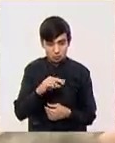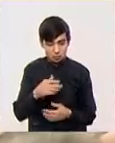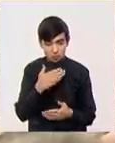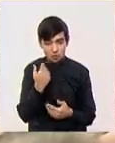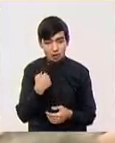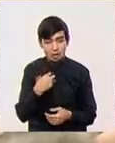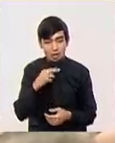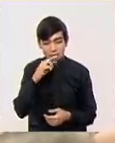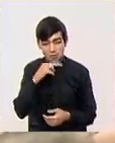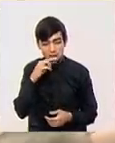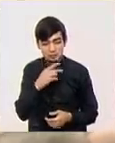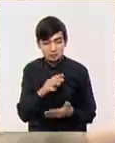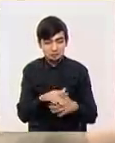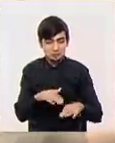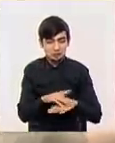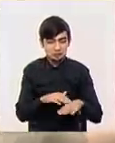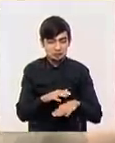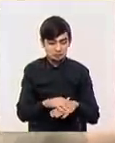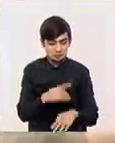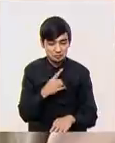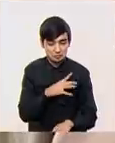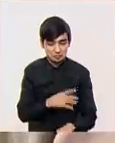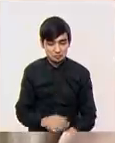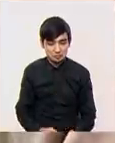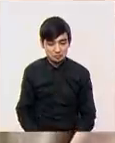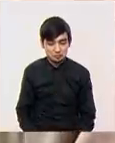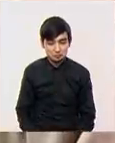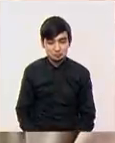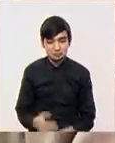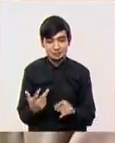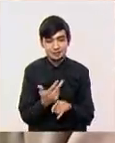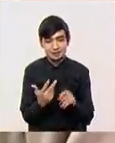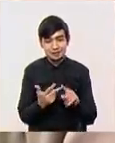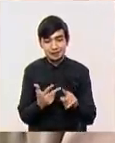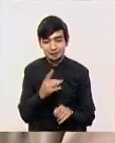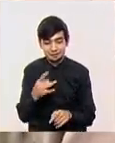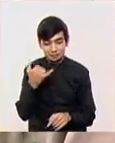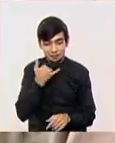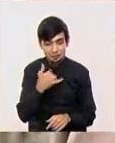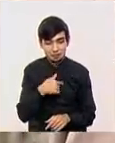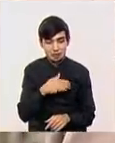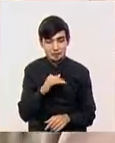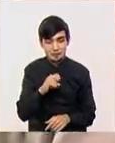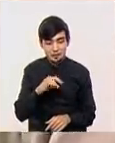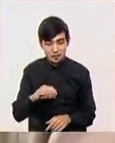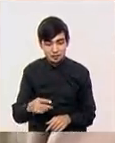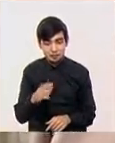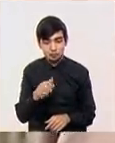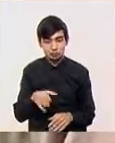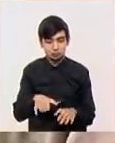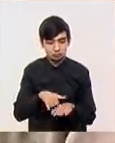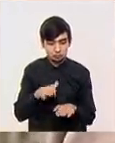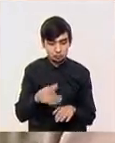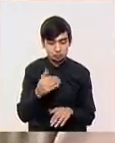ем, біз шатысып қалдық, кешірім сұраймын деп сөйледі. Үшінші рет звондағанда не істейін деп жатсыз дегенде, фенге жазамын, үтікке жазамын бірдеңе,